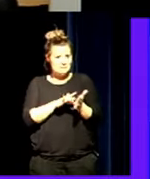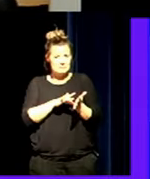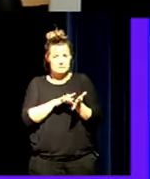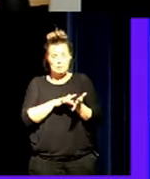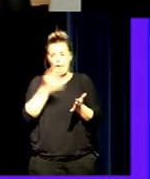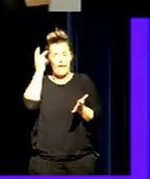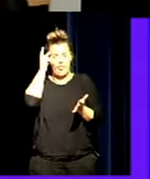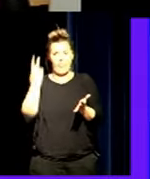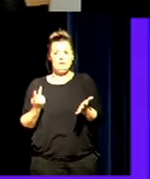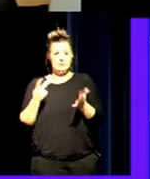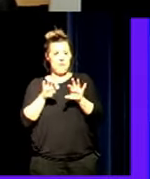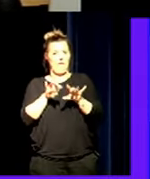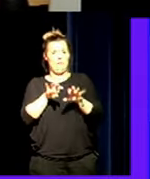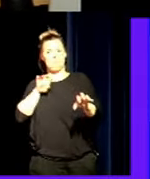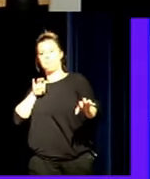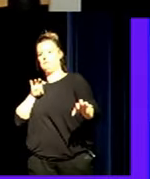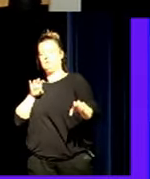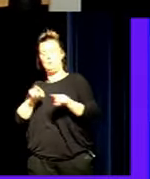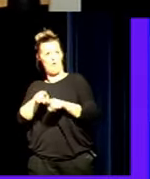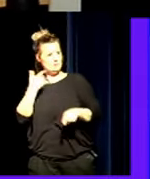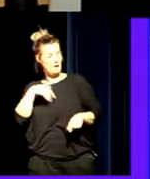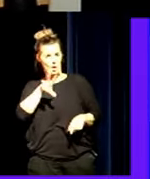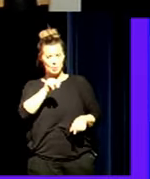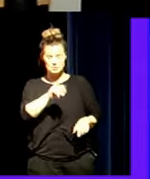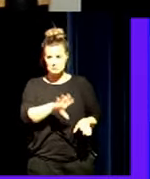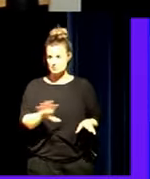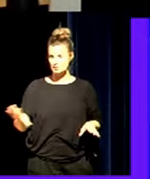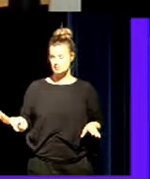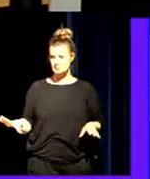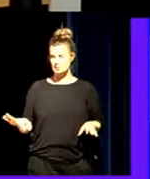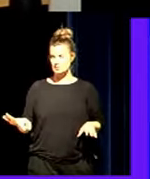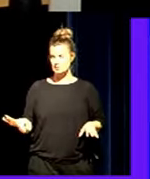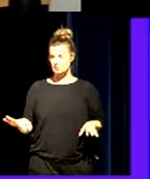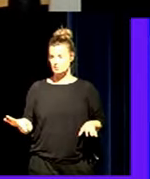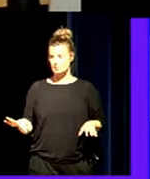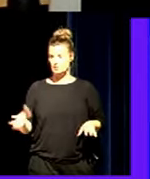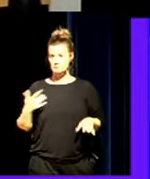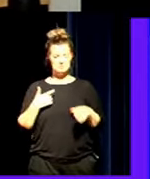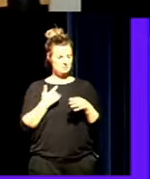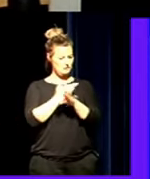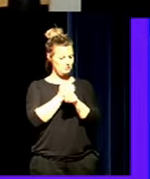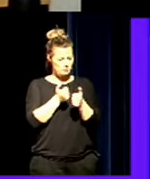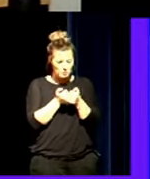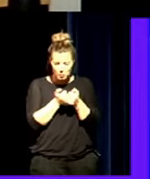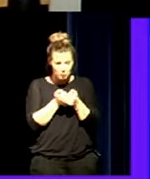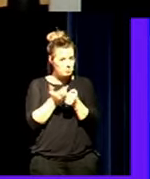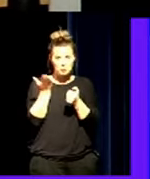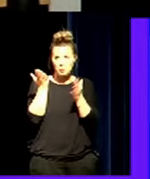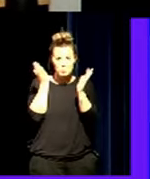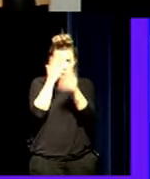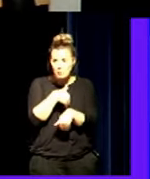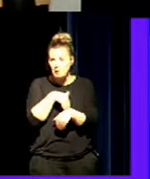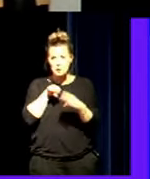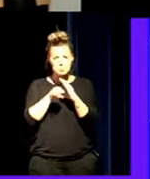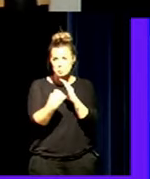eta bai, maten ditu beste gauza bat edo. Ja, como, ostras, ezen, adibidez, zegoen bideojokoa, ezen, zegoen, youtuberra,